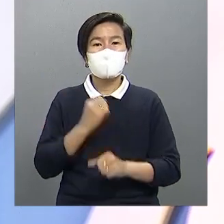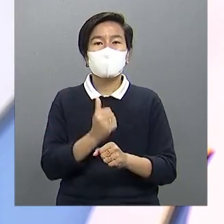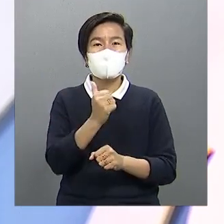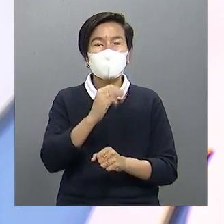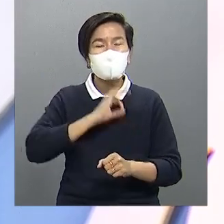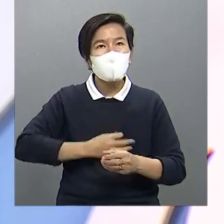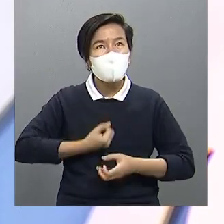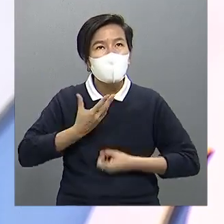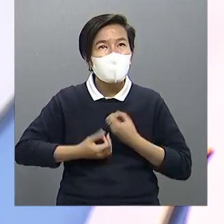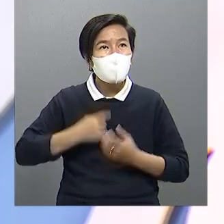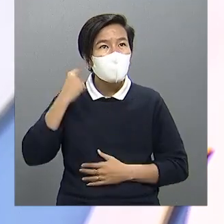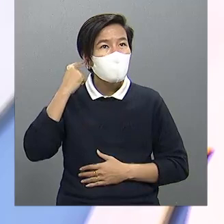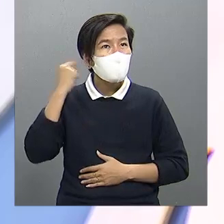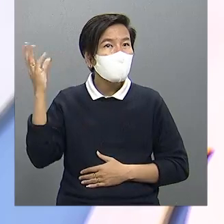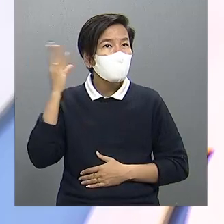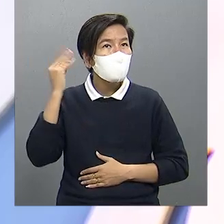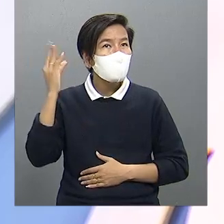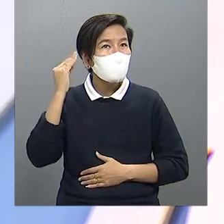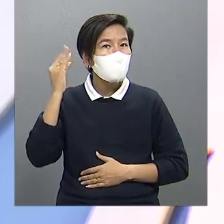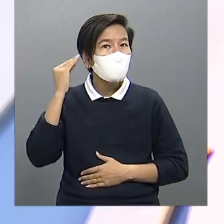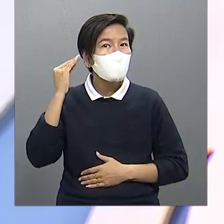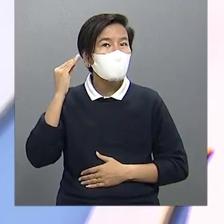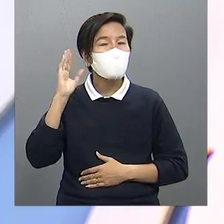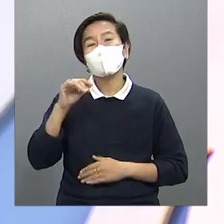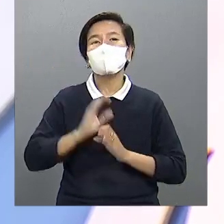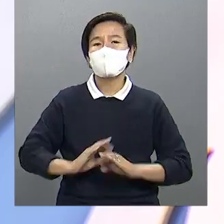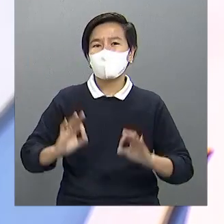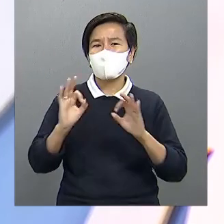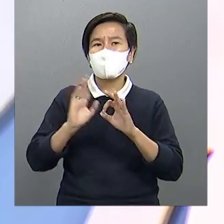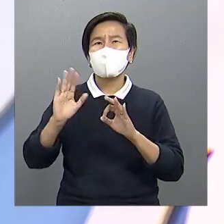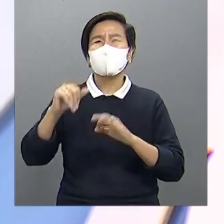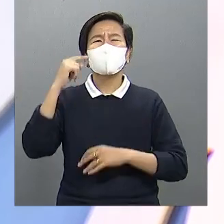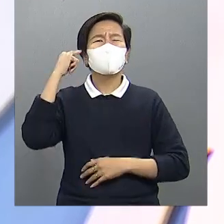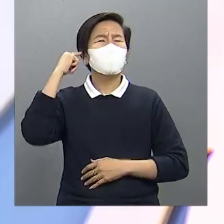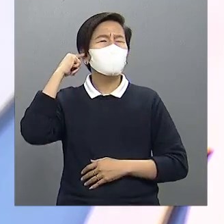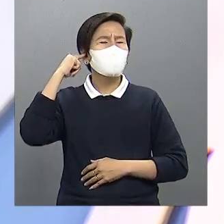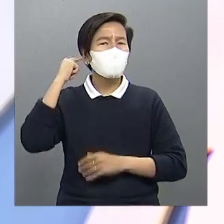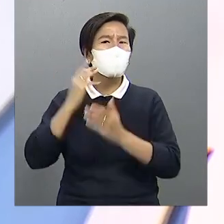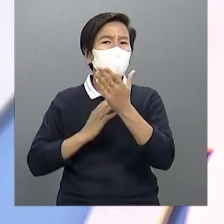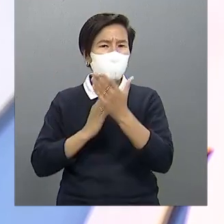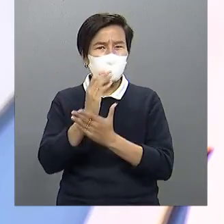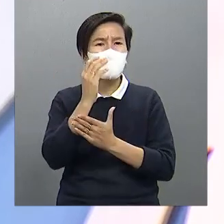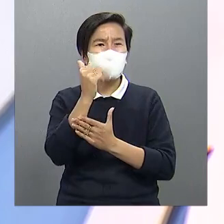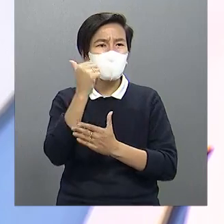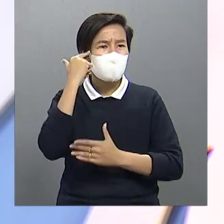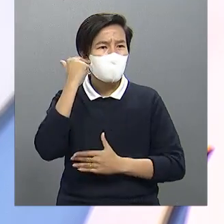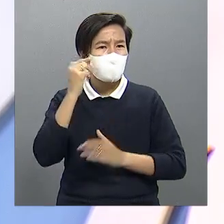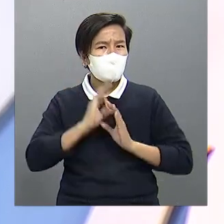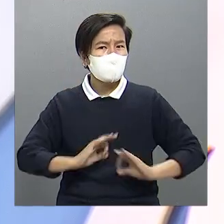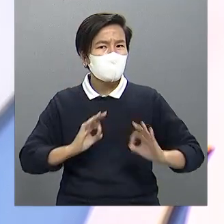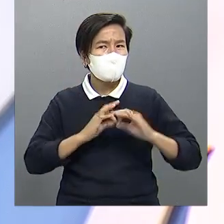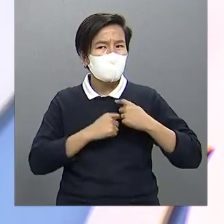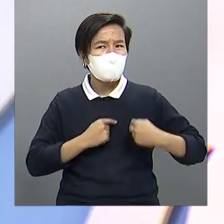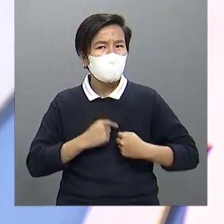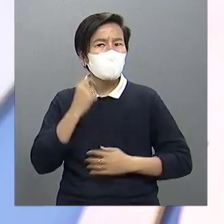จะทำให้เราเป็นนักฟังเชิงลึกนะคะที่ฟังคนอื่นด้วยหัวจิตหัวใจด้วยความเข้าใจและไม่ตัดสินนั่นเอง